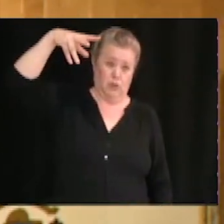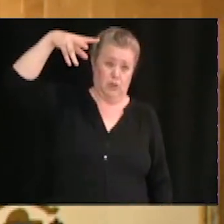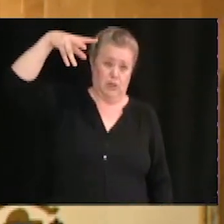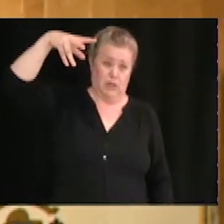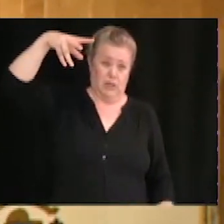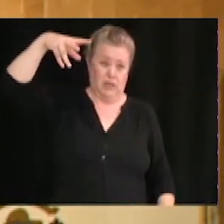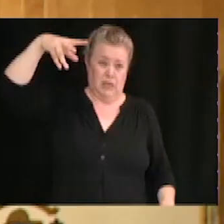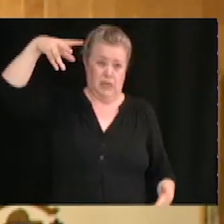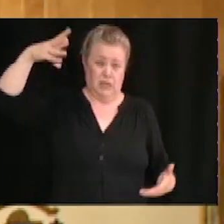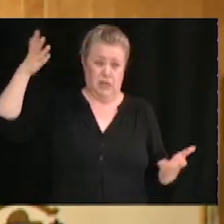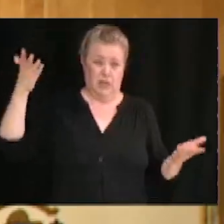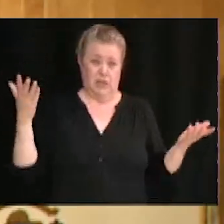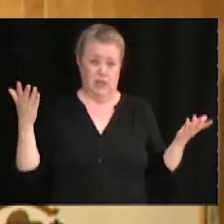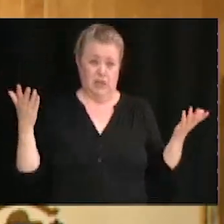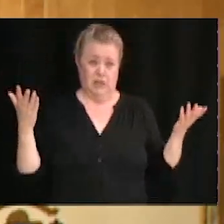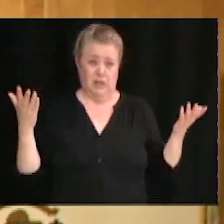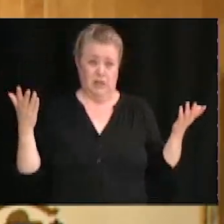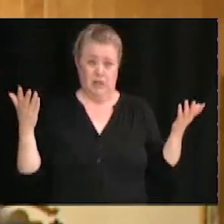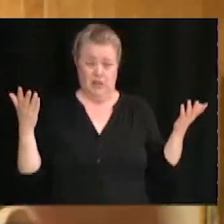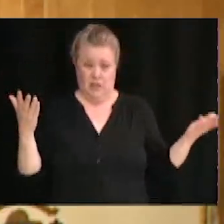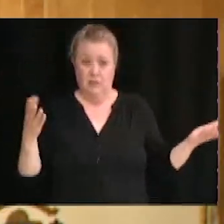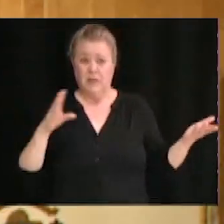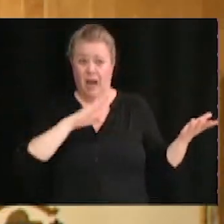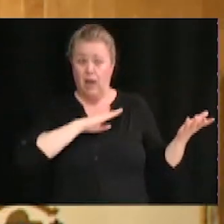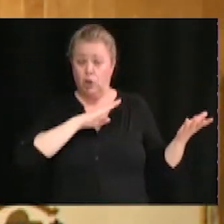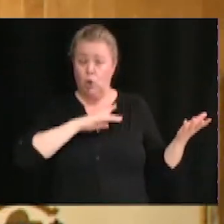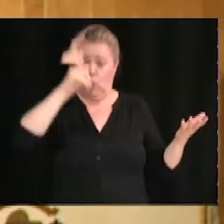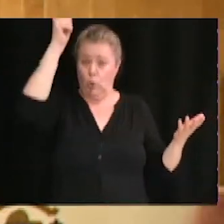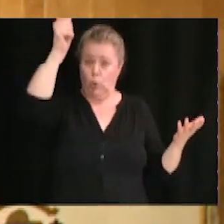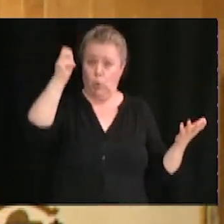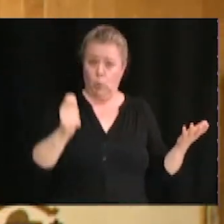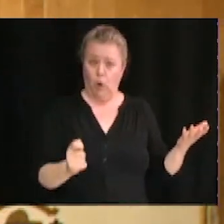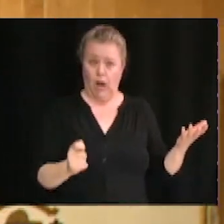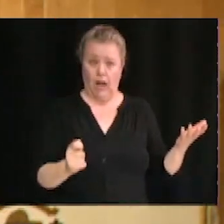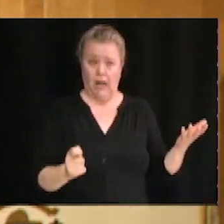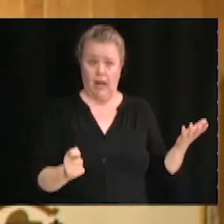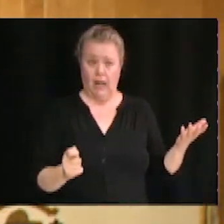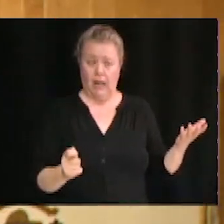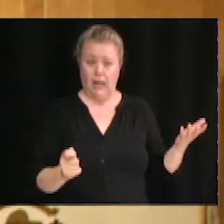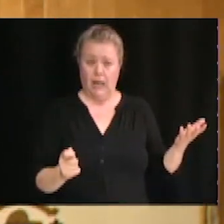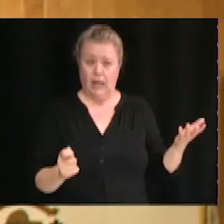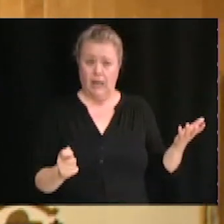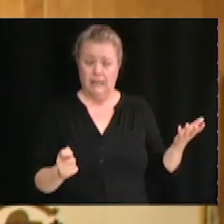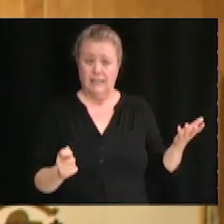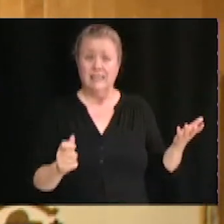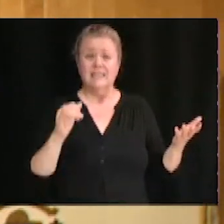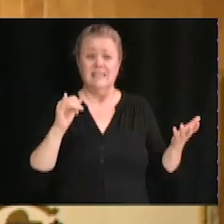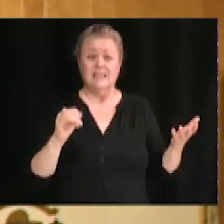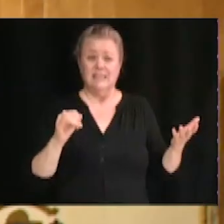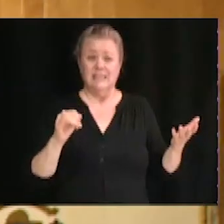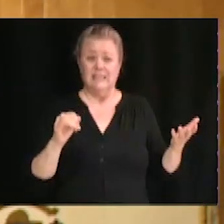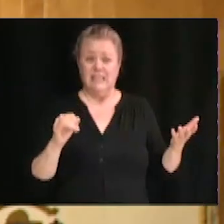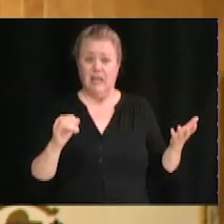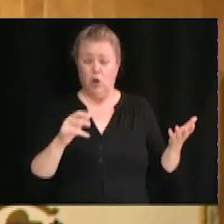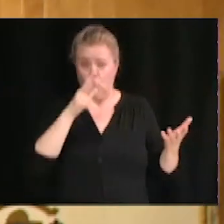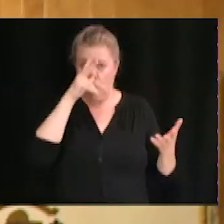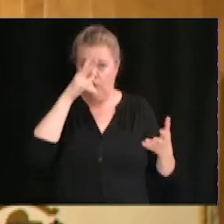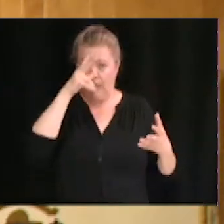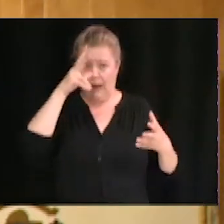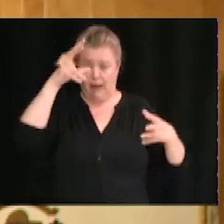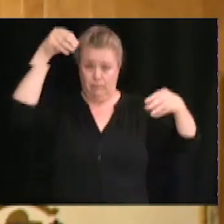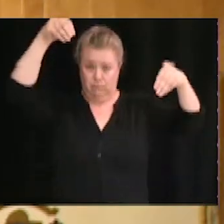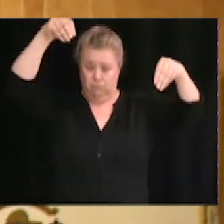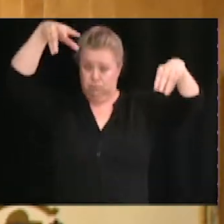OK, j'ai des étoiles, j'ai mes murs là-bas, et les lumières toutes éteignent, eh bien, je peux distinguer mes